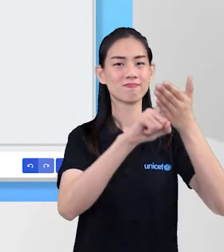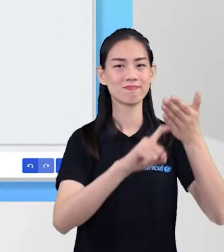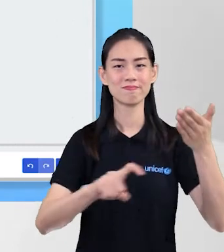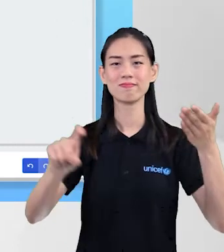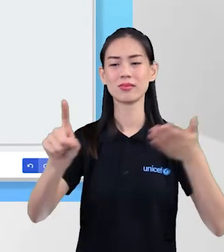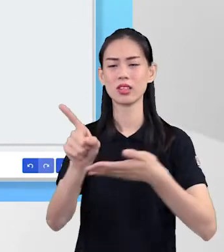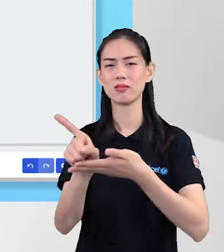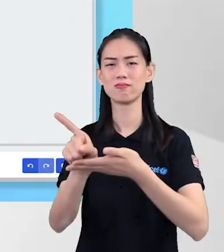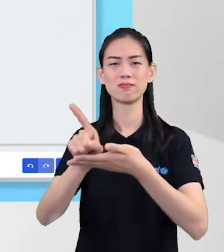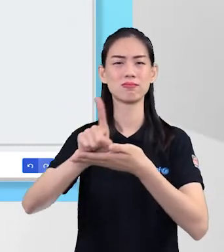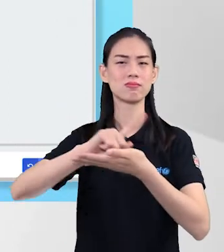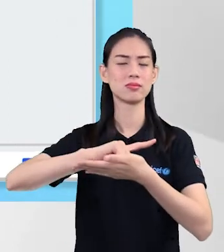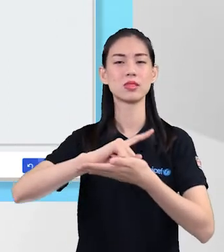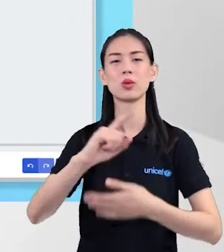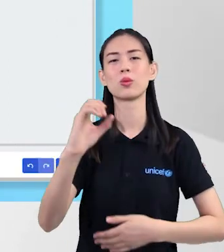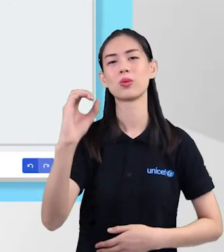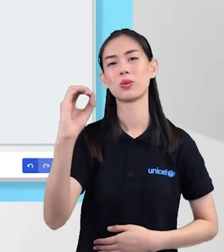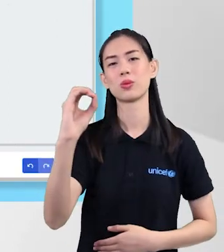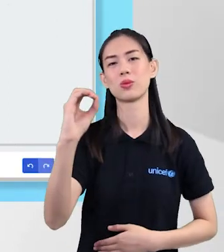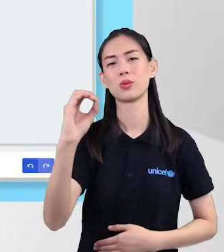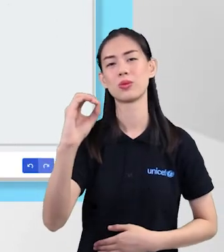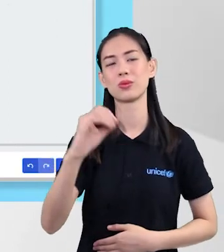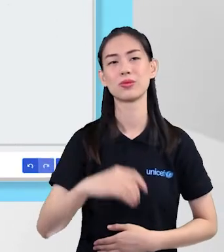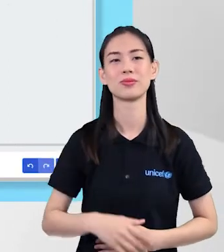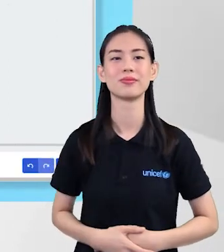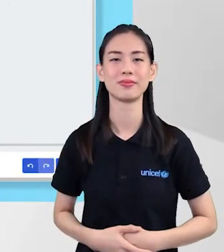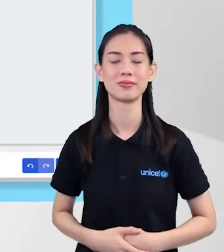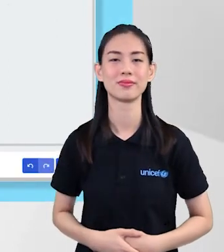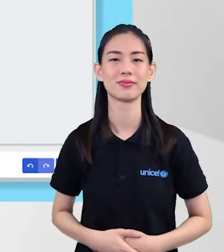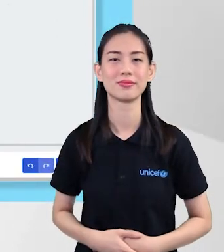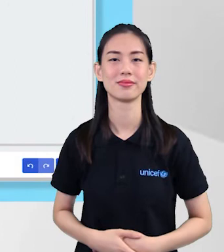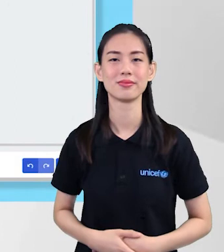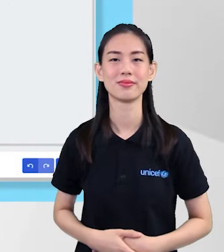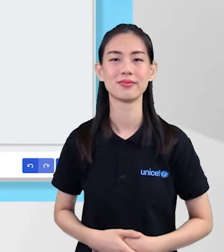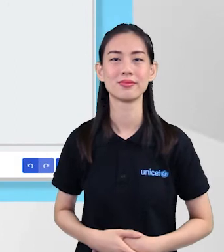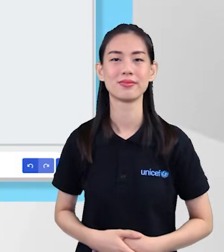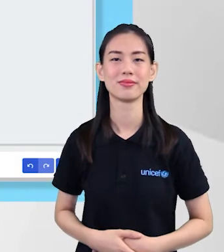Tekan tarik block set servo P0 angle to 0 darjah.